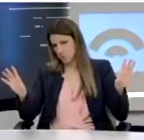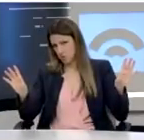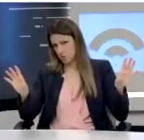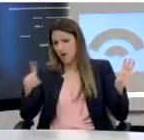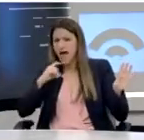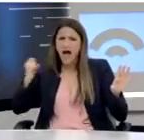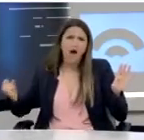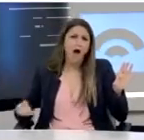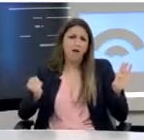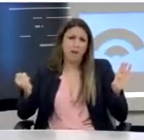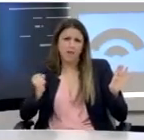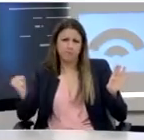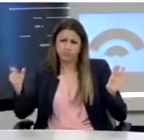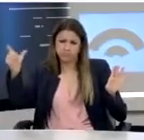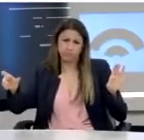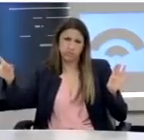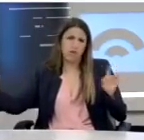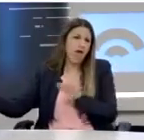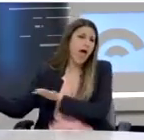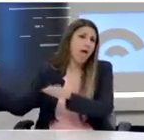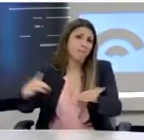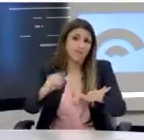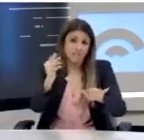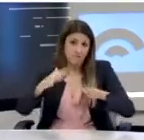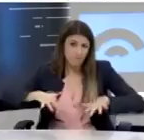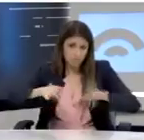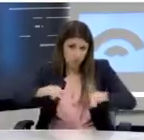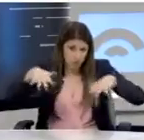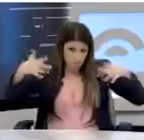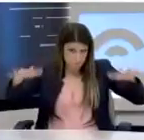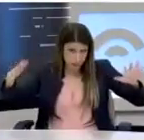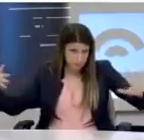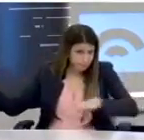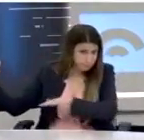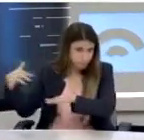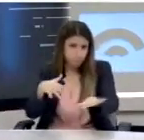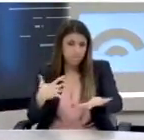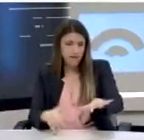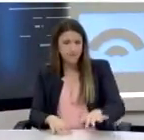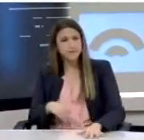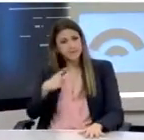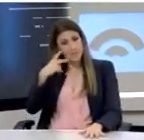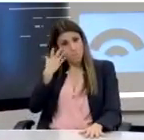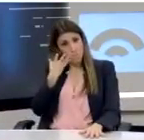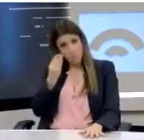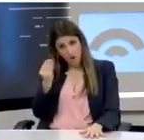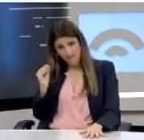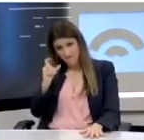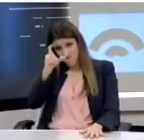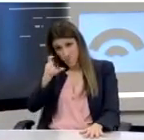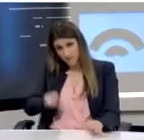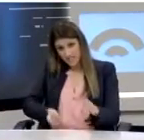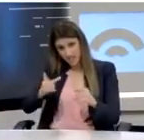τους ακραίους οι οποίοι επιτέθηκαν στο Κοινοβούλιο. Αλήθεια, πολλά στελέχη σας ήταν εκεί, εσείς